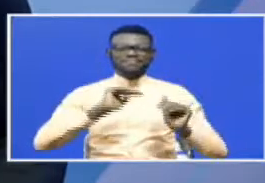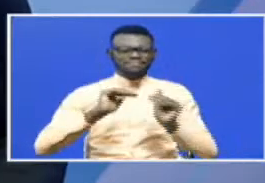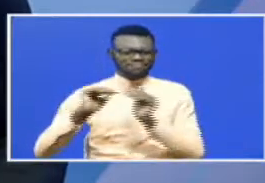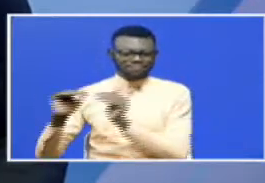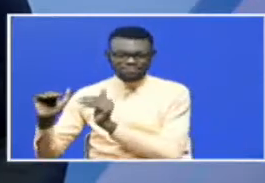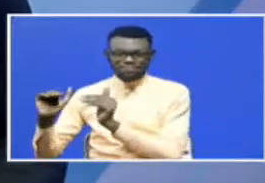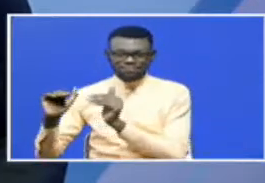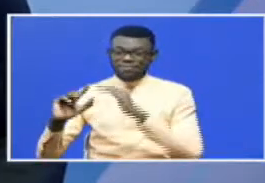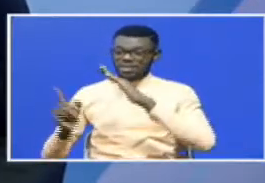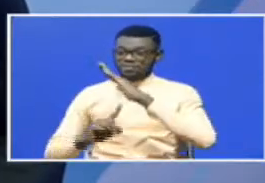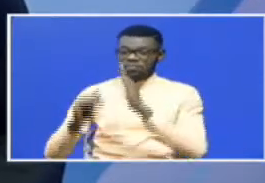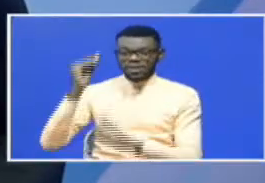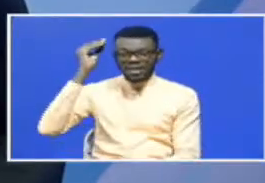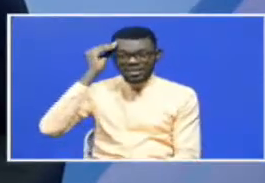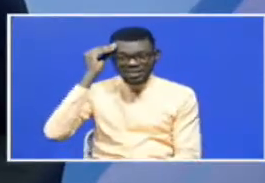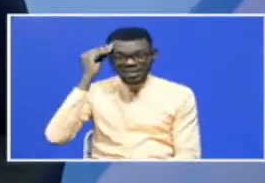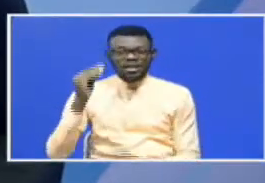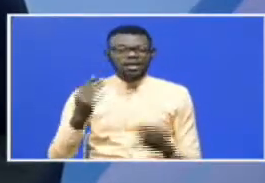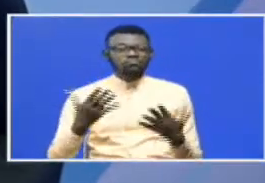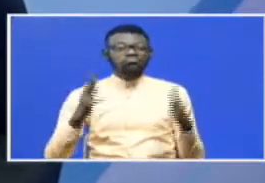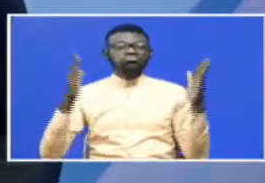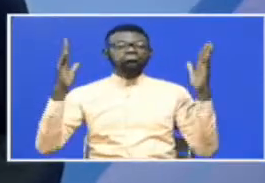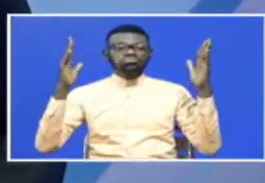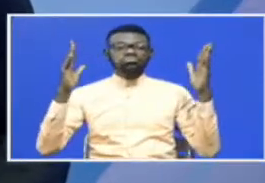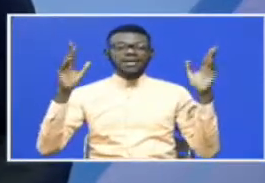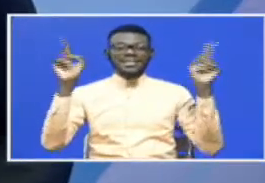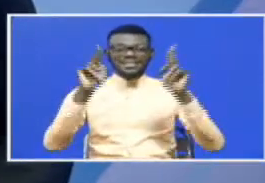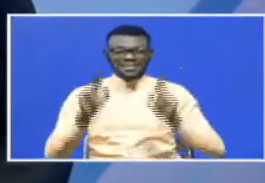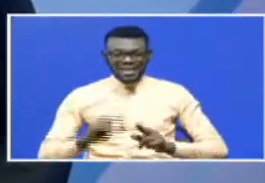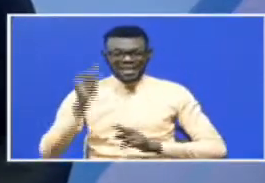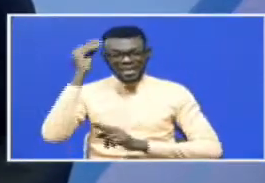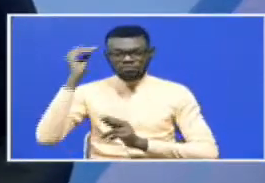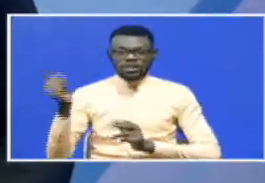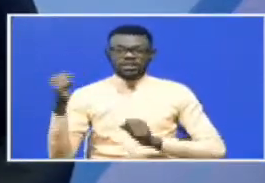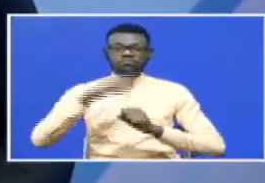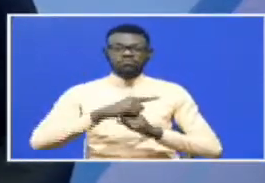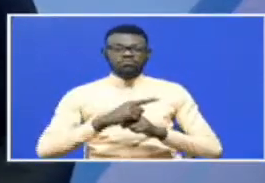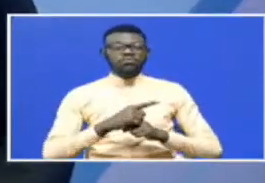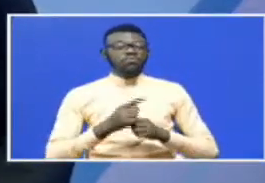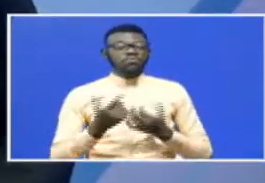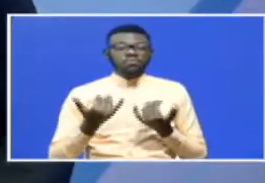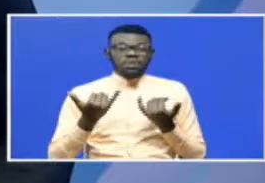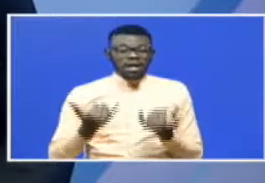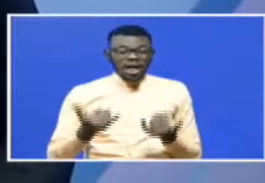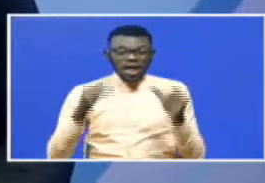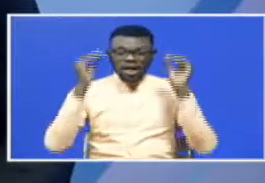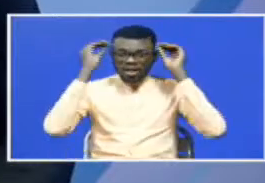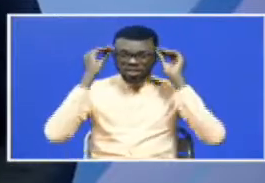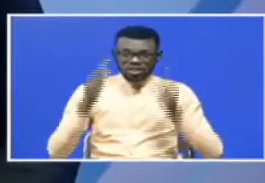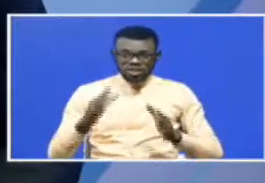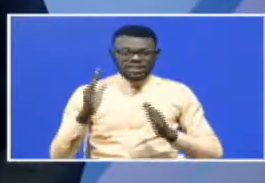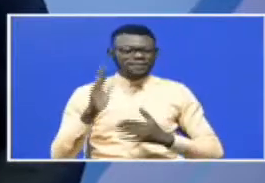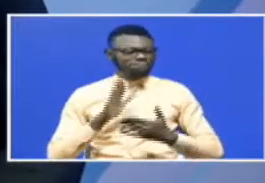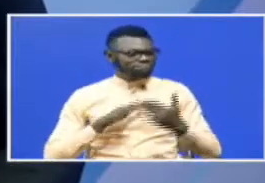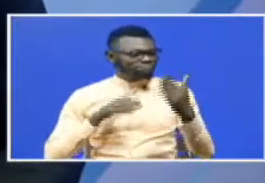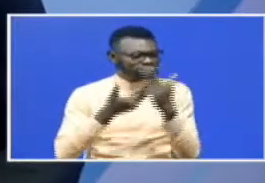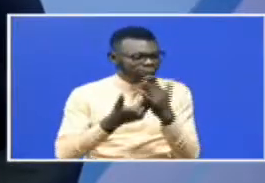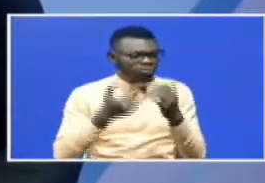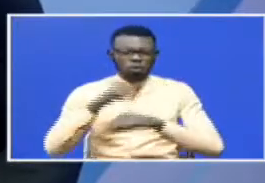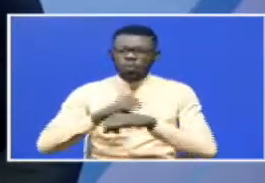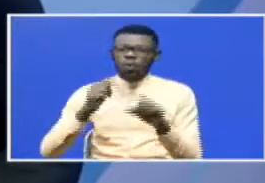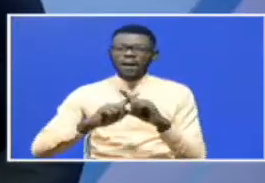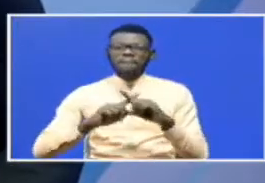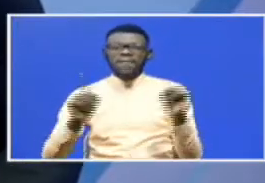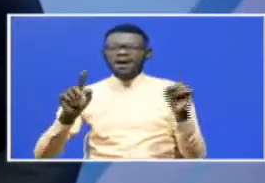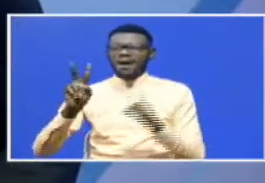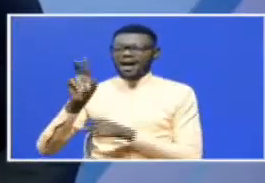Kupitia Wizara Elimu inaadhimisha siku ya kimataifa ya elimu hii leo, hali inayowapa ulazimu wanafunzi kufika shuleni. Hali ni tofauti